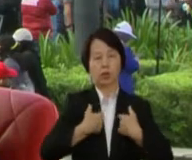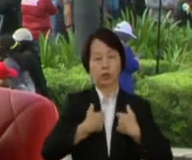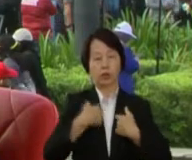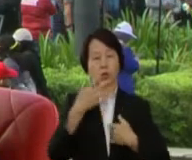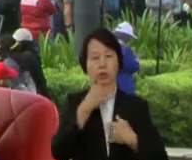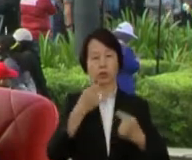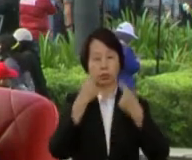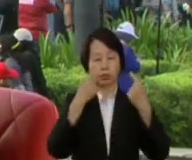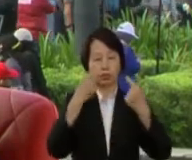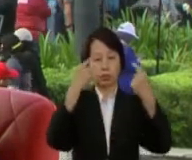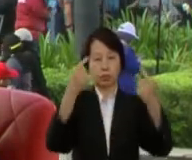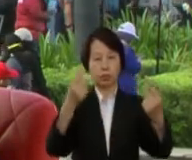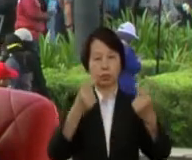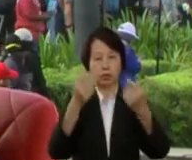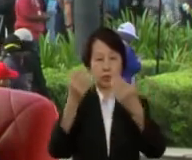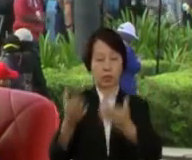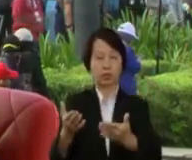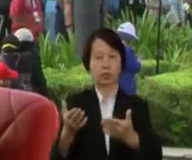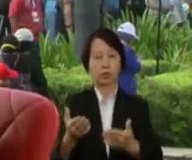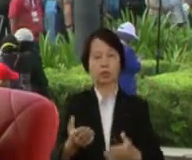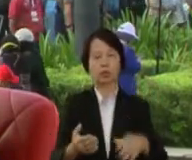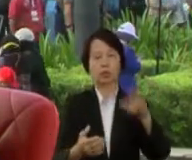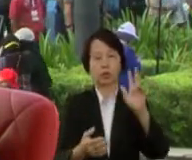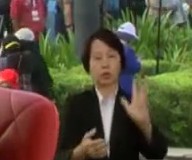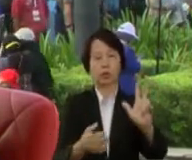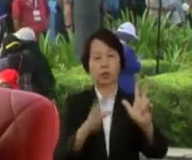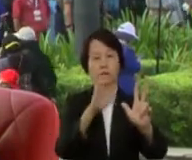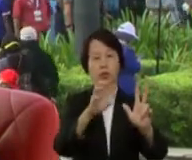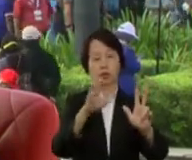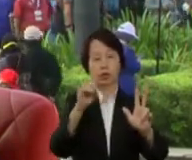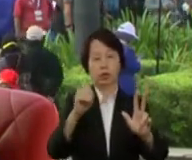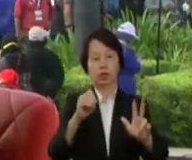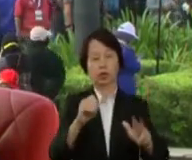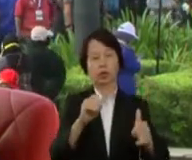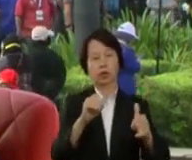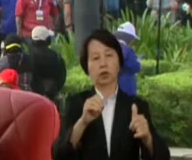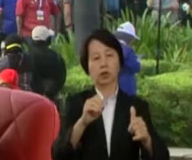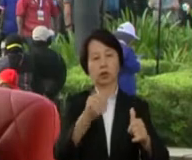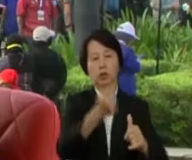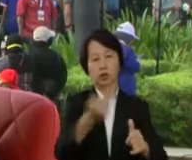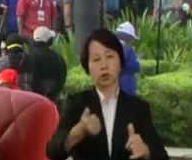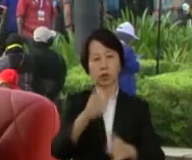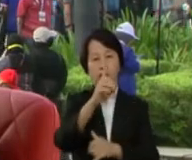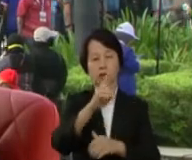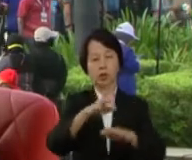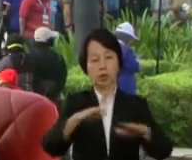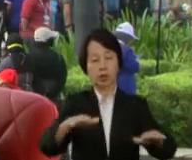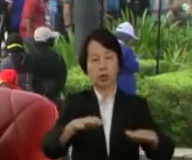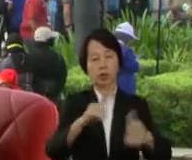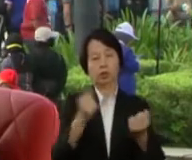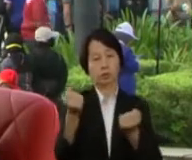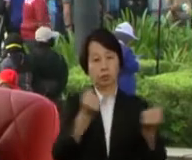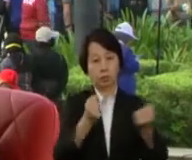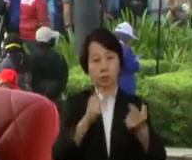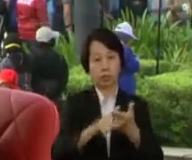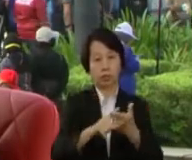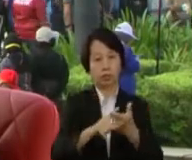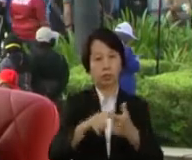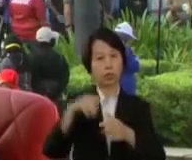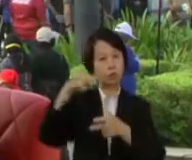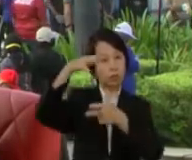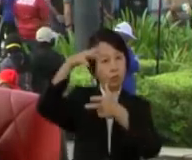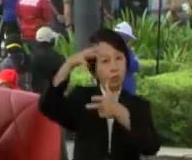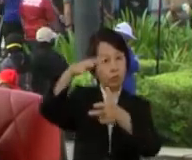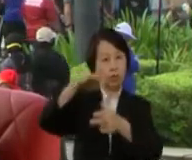dan dijayakan oleh lebih 300 aset darat dan 68 aset udara yang pastinya